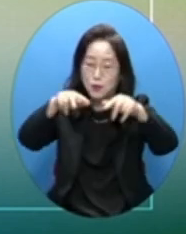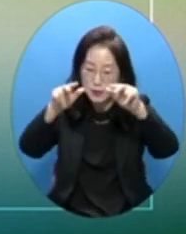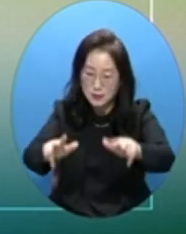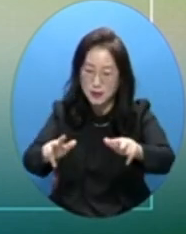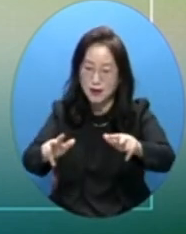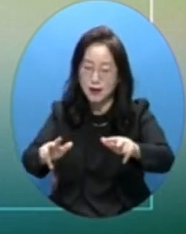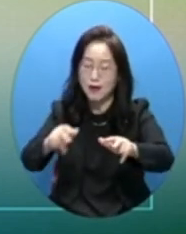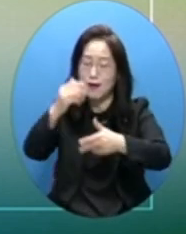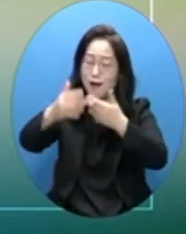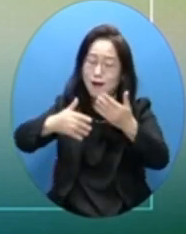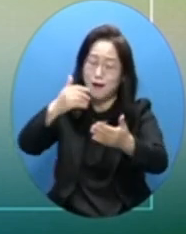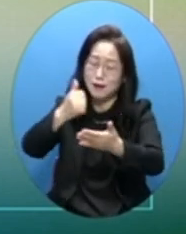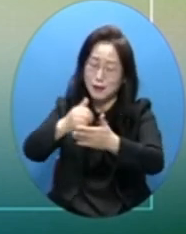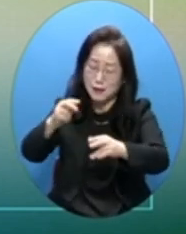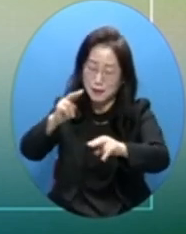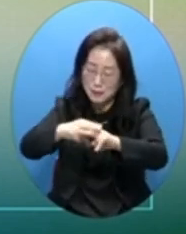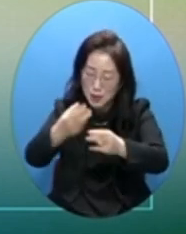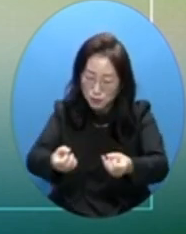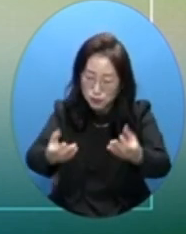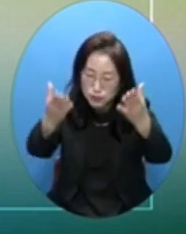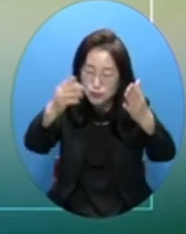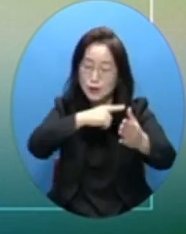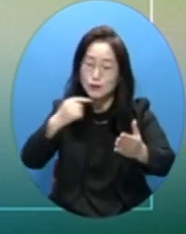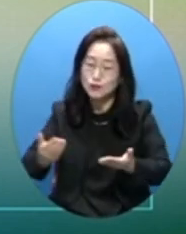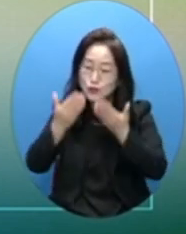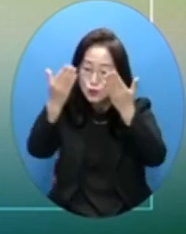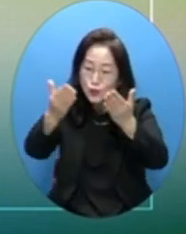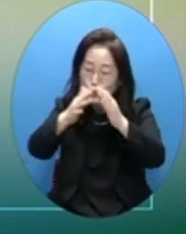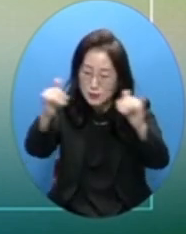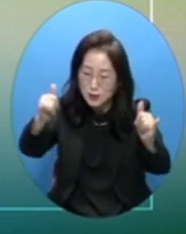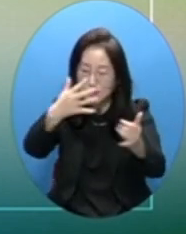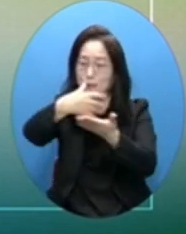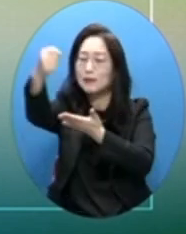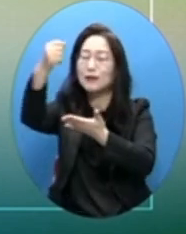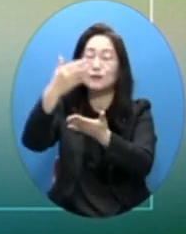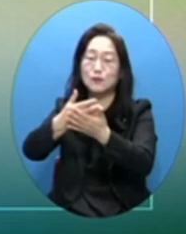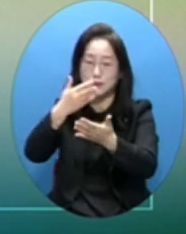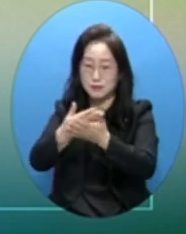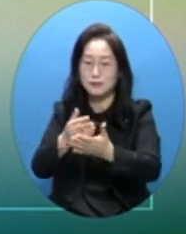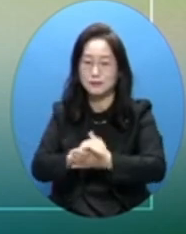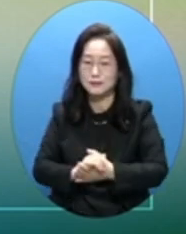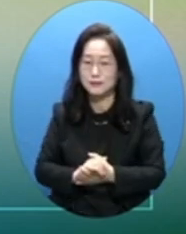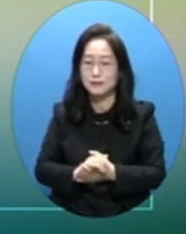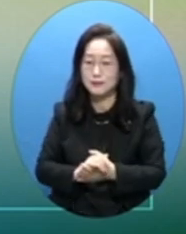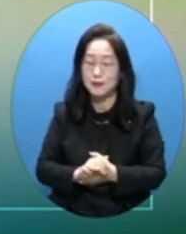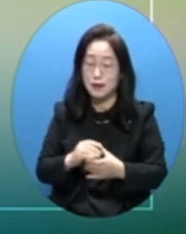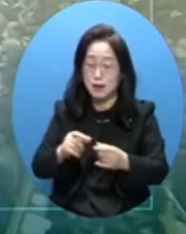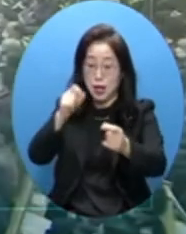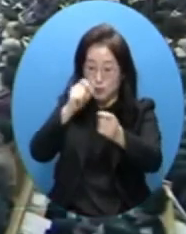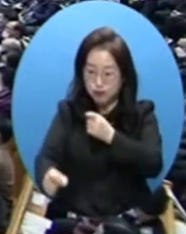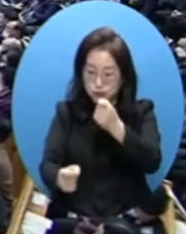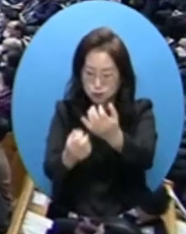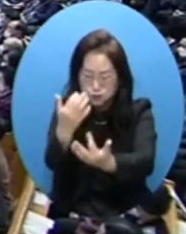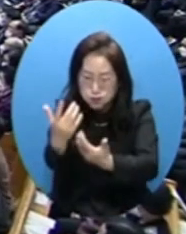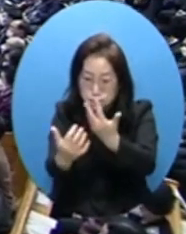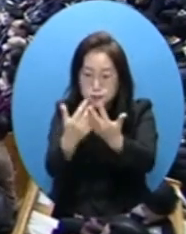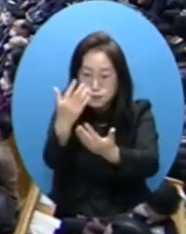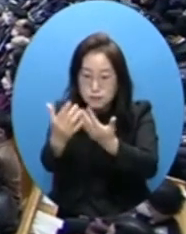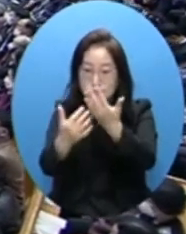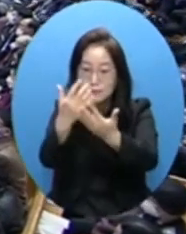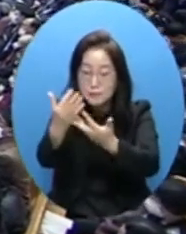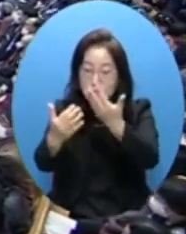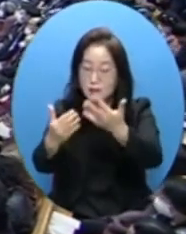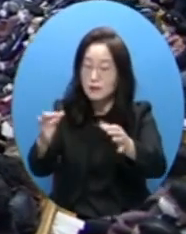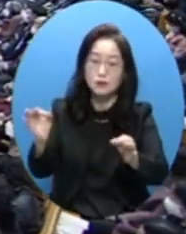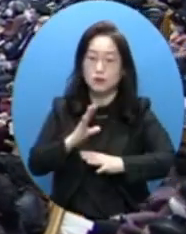부여하고 받으실 만한 제물로 순교자들 가운데 저를 받아 주옵소서. 불을 붙이는데 놀라운